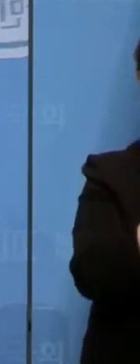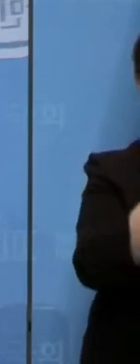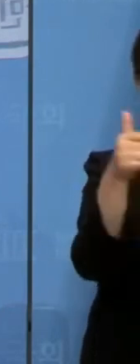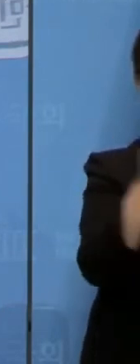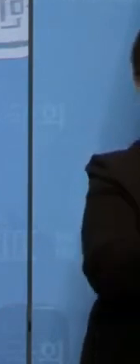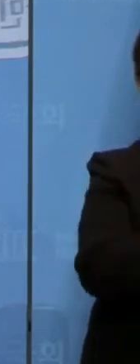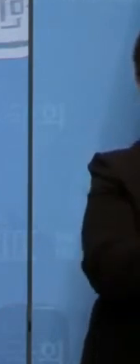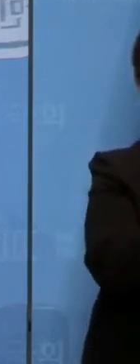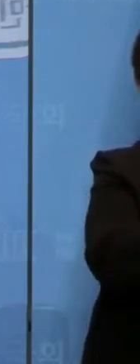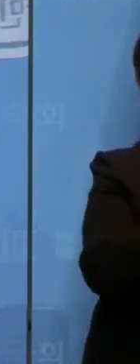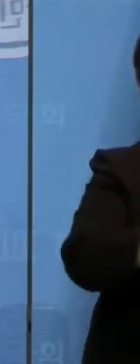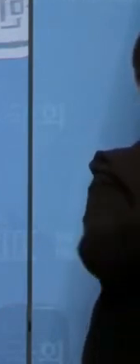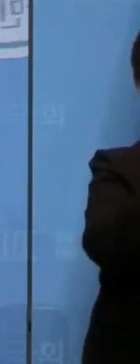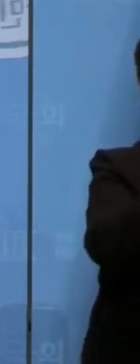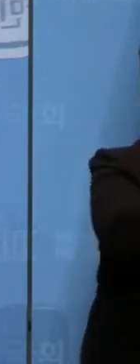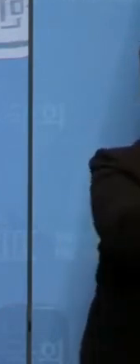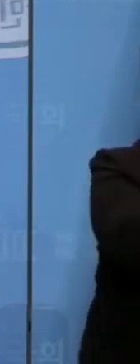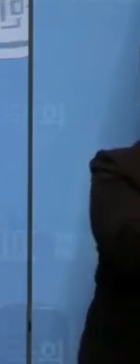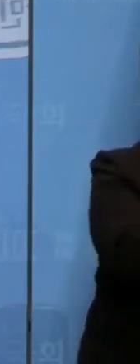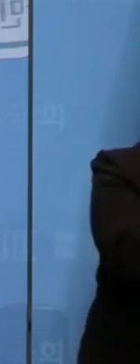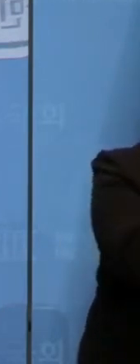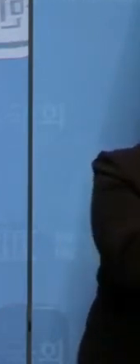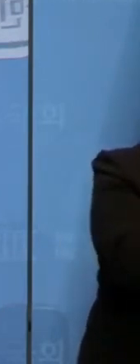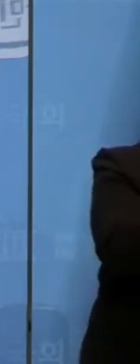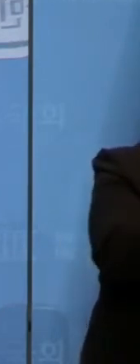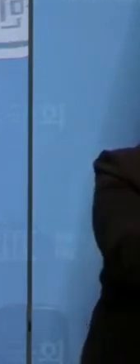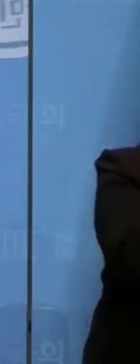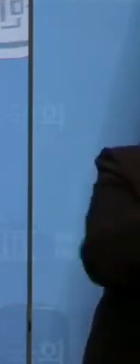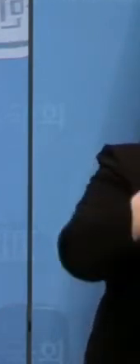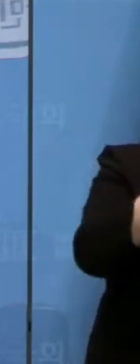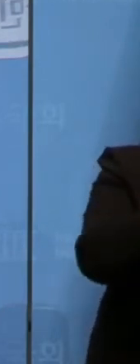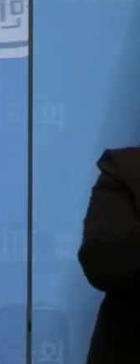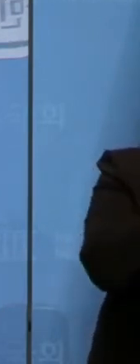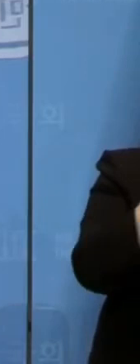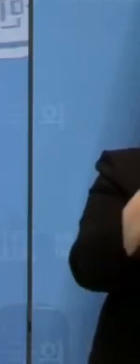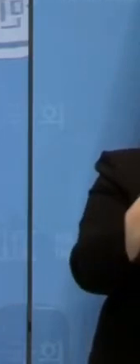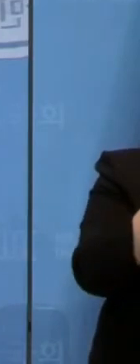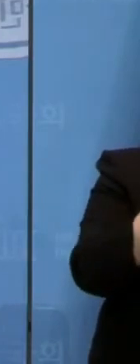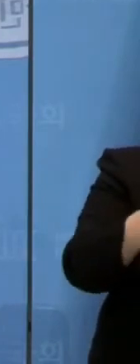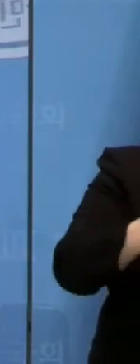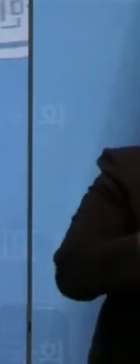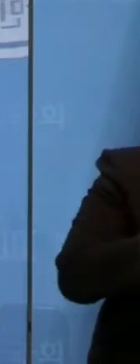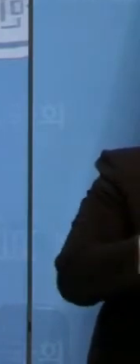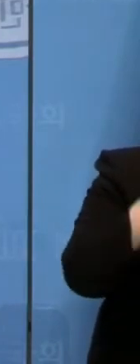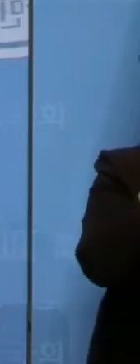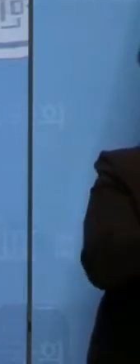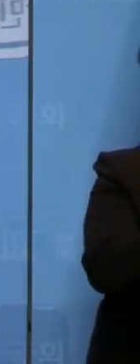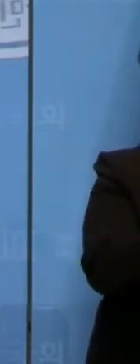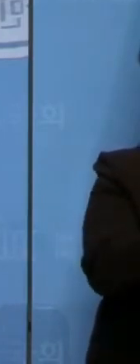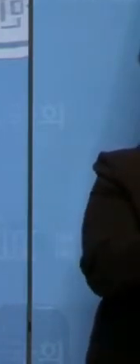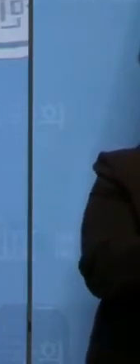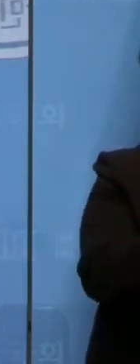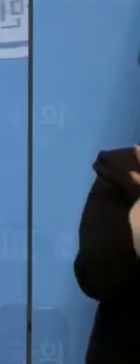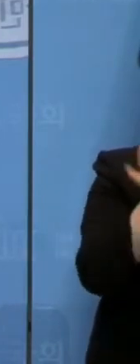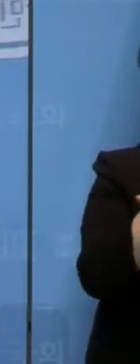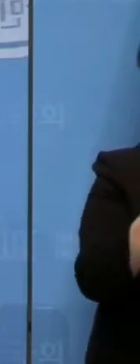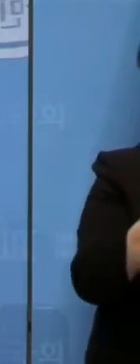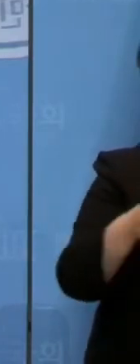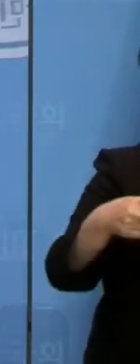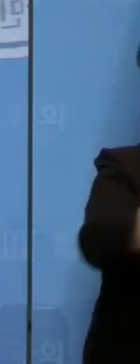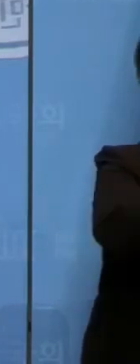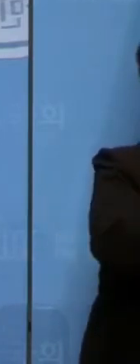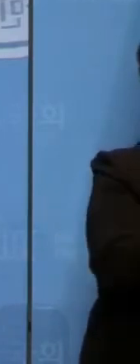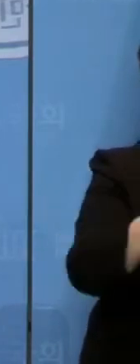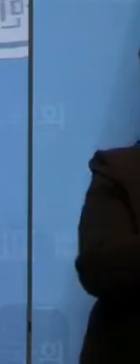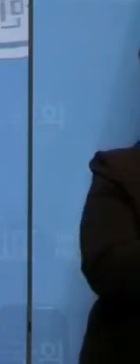있습니다. 첫째, 미얀마 유엔 특사가 강조하듯 미얀마 군부의 돈줄을 묶기 위해